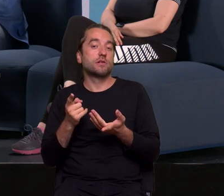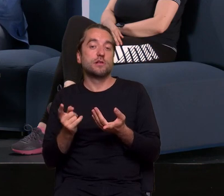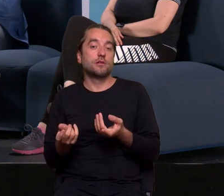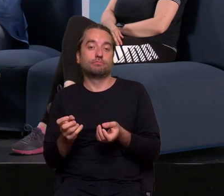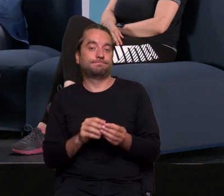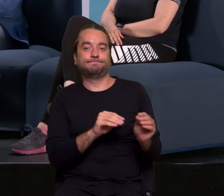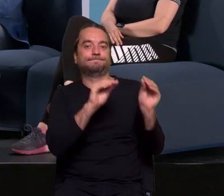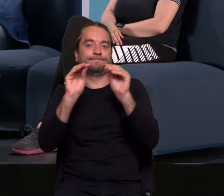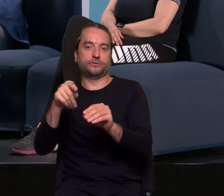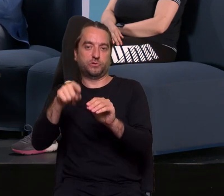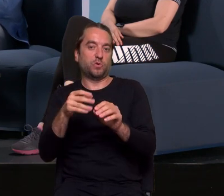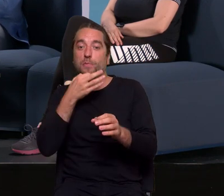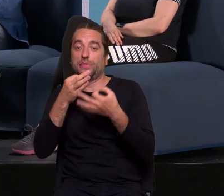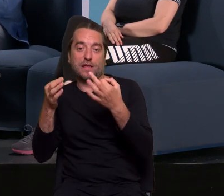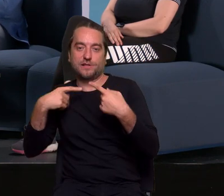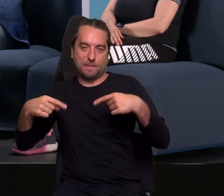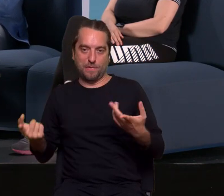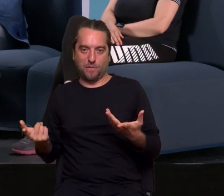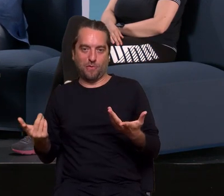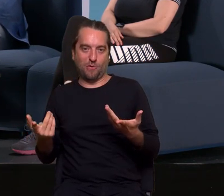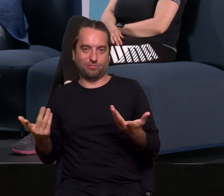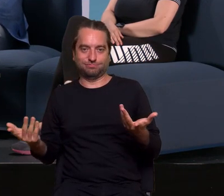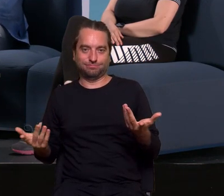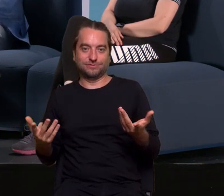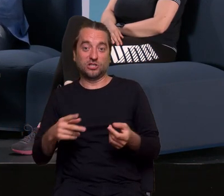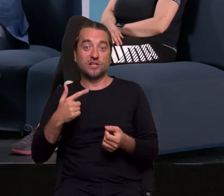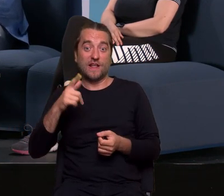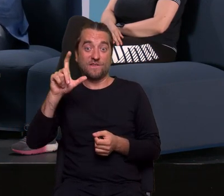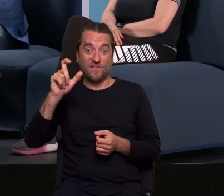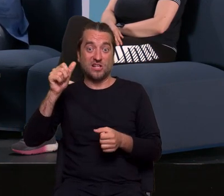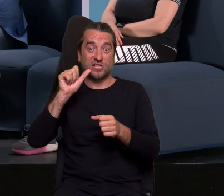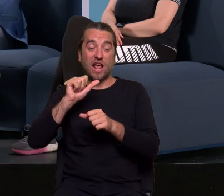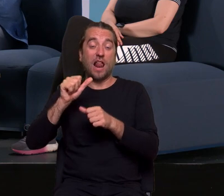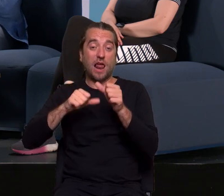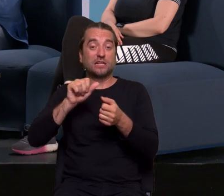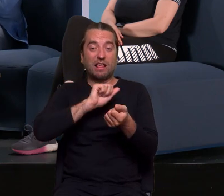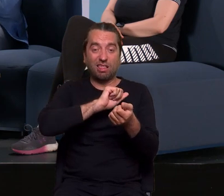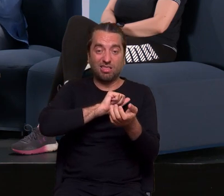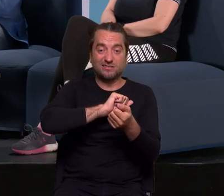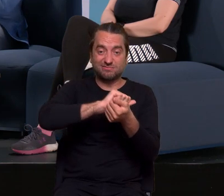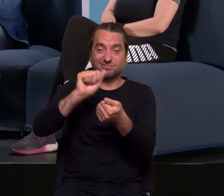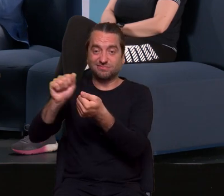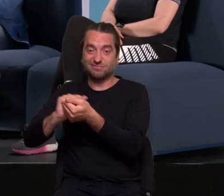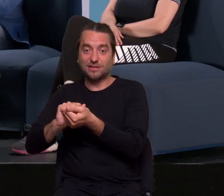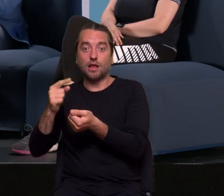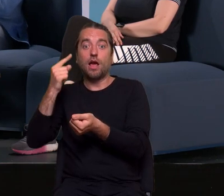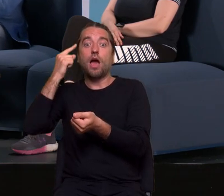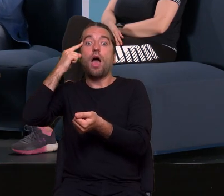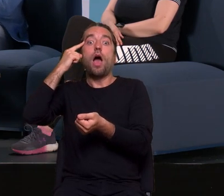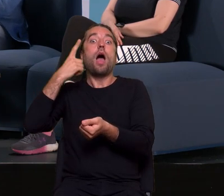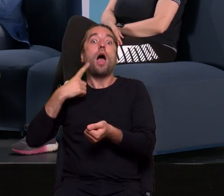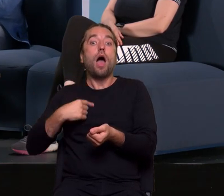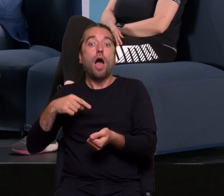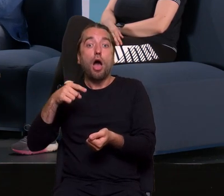Jakby i większość tego dziedzictwa jednak przez dwa stulecia usuwali, aż sobie przypomnieli, że tam ktoś wcześniej mieszkał i próbują